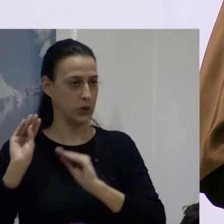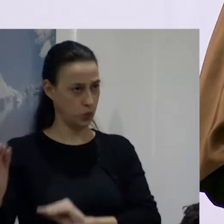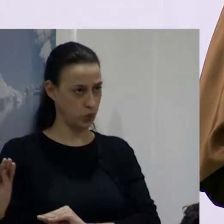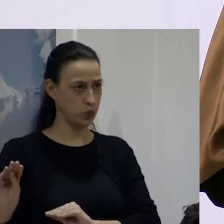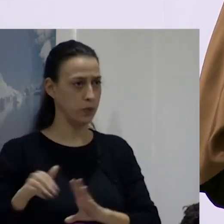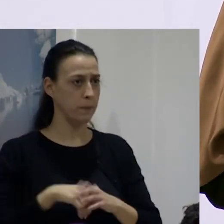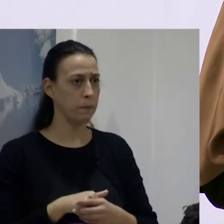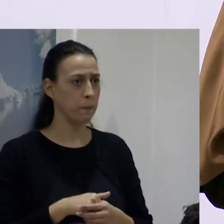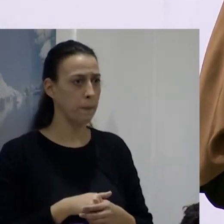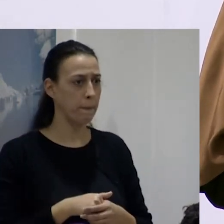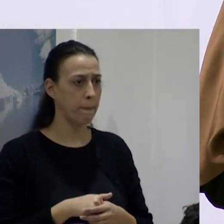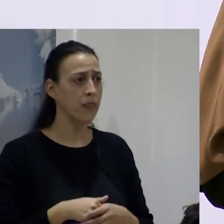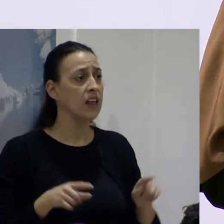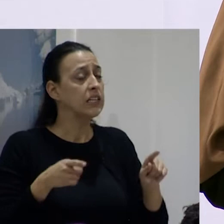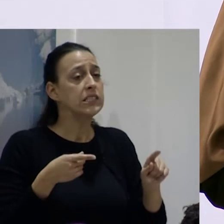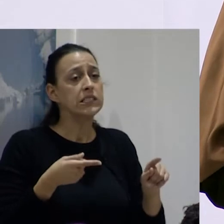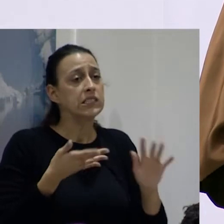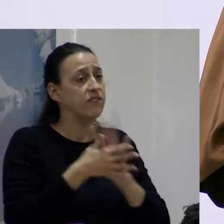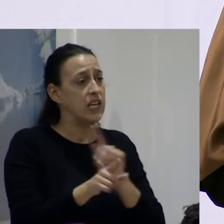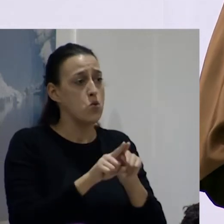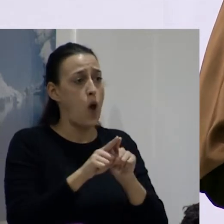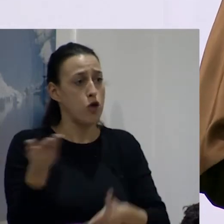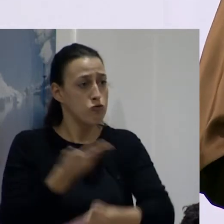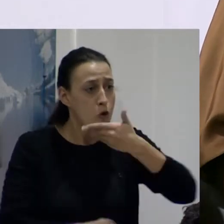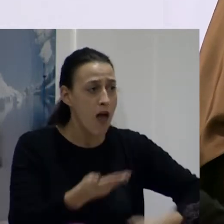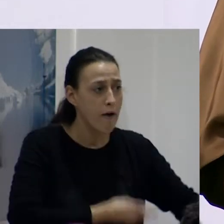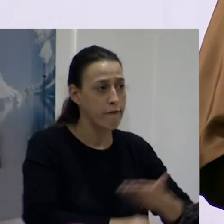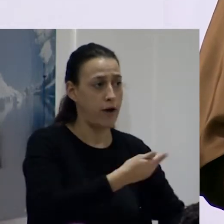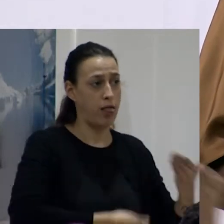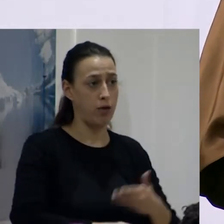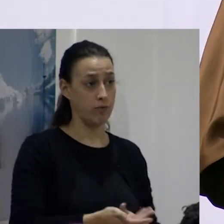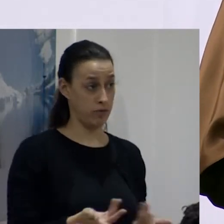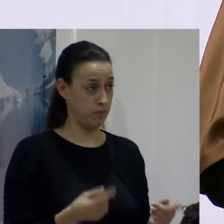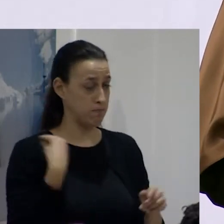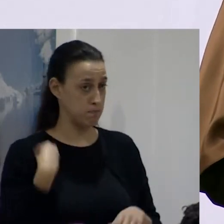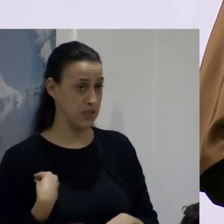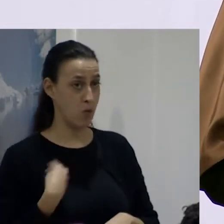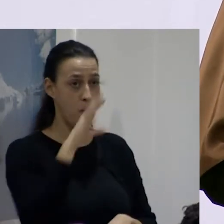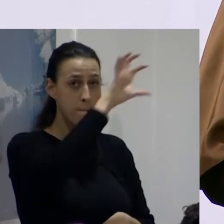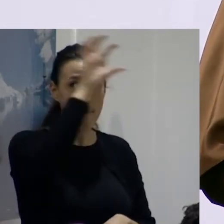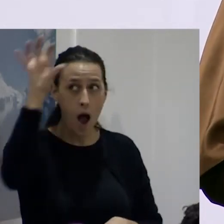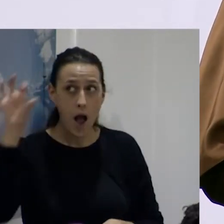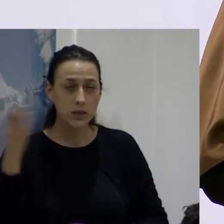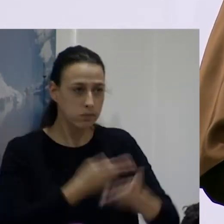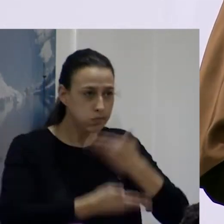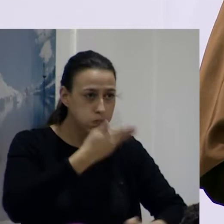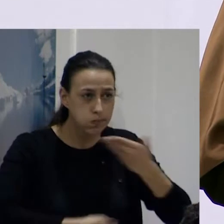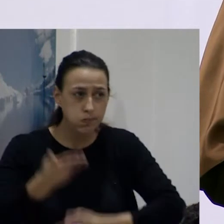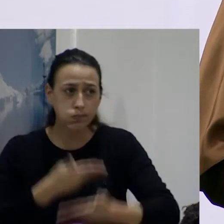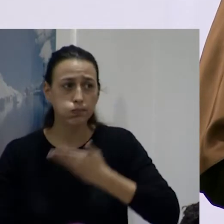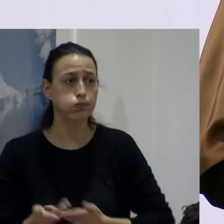No podria ajudar-nos aquest tipus de saber a preservar i posar en